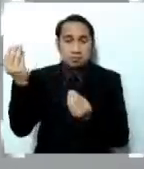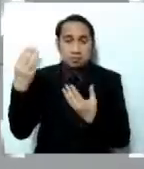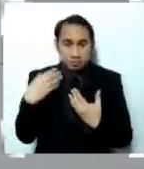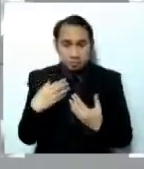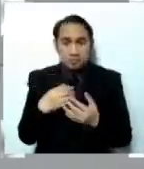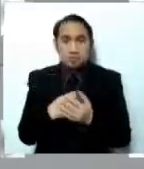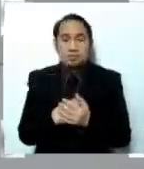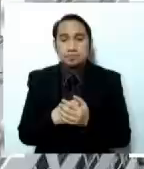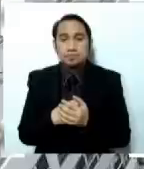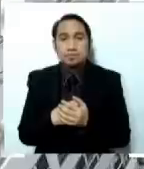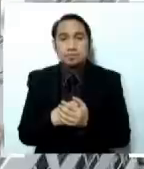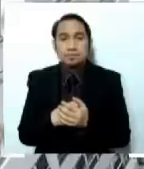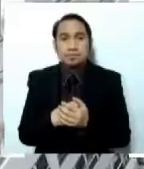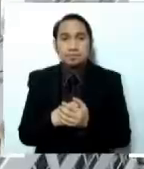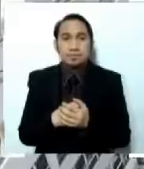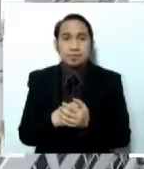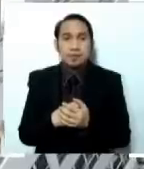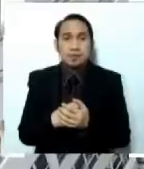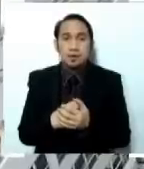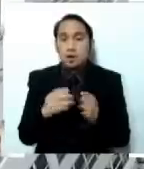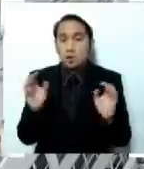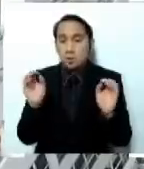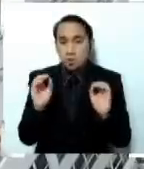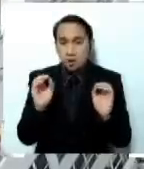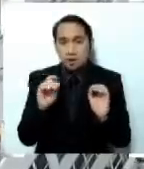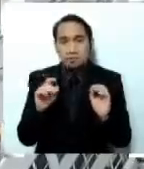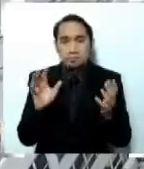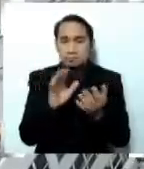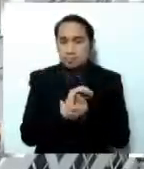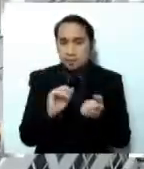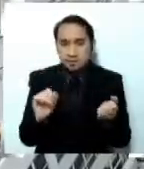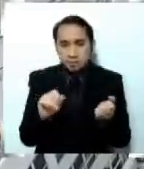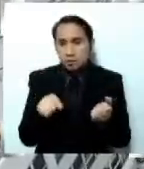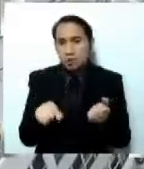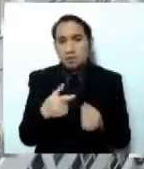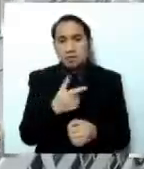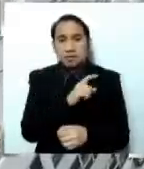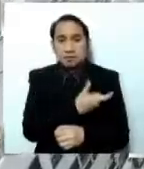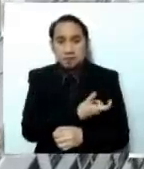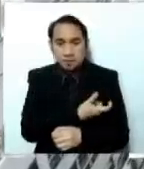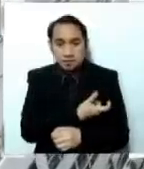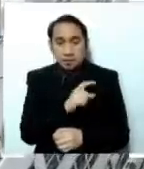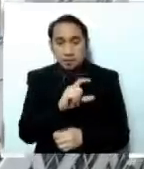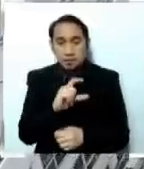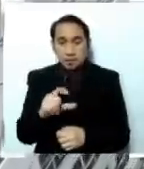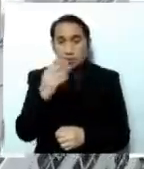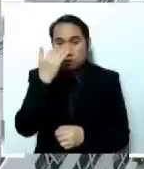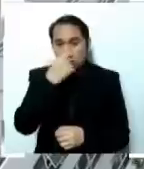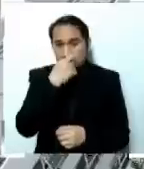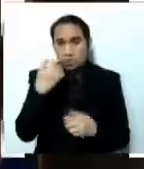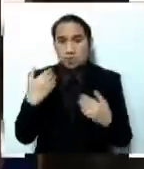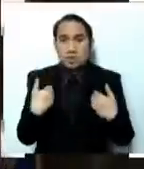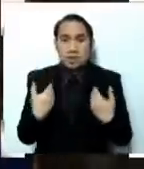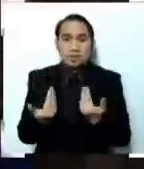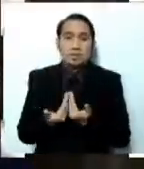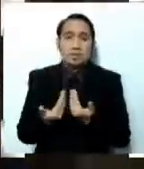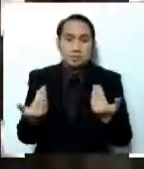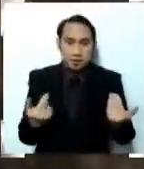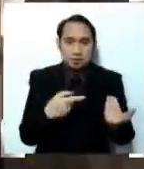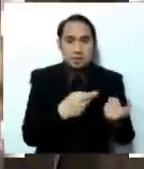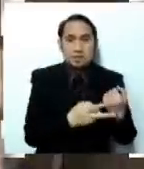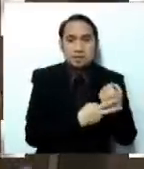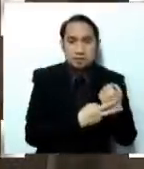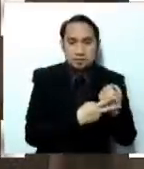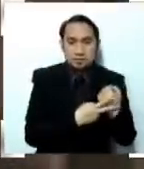City General Hospital, wala raw na damay na anumang bakuna dahil nakasilid ang mga ito sa hiwalay na bahagi ng ospital. Wala ring